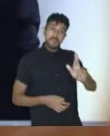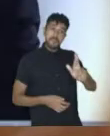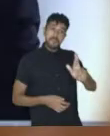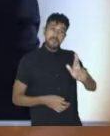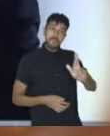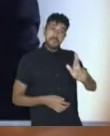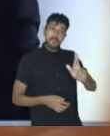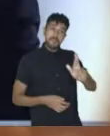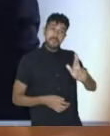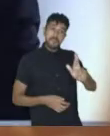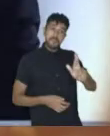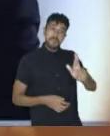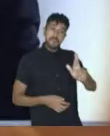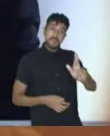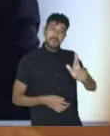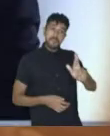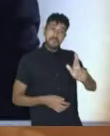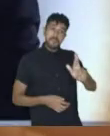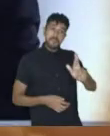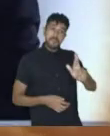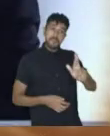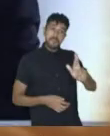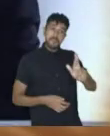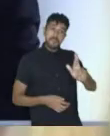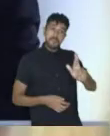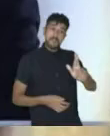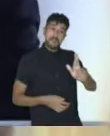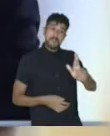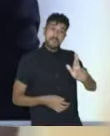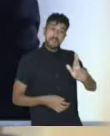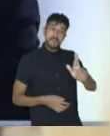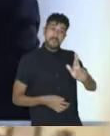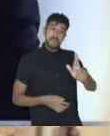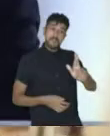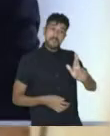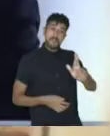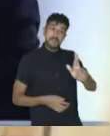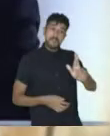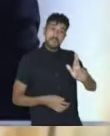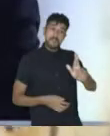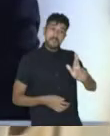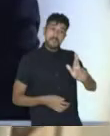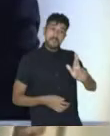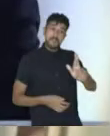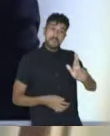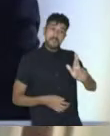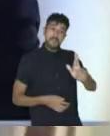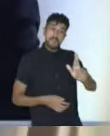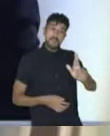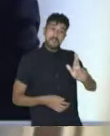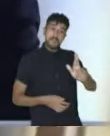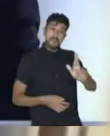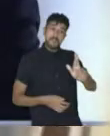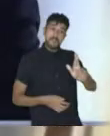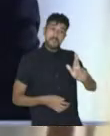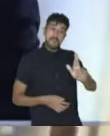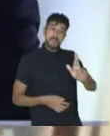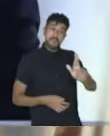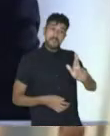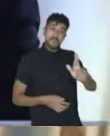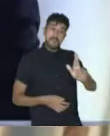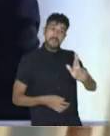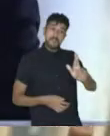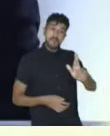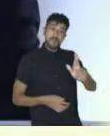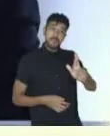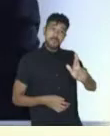assez ça me pote ba résultat élection te pas depuis dimanche. À nos jours monsieur va j'en parler, je dit le bral parler pour qu'on ait qui ça a fait à pays à